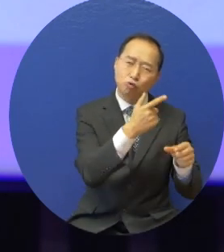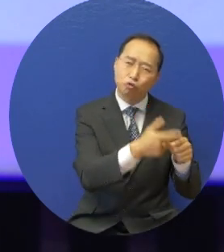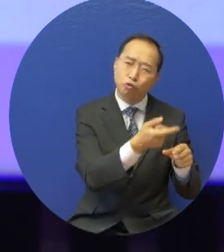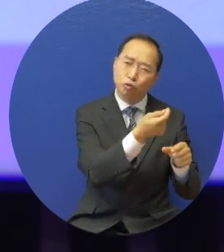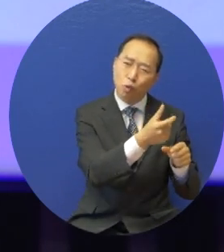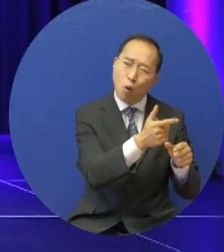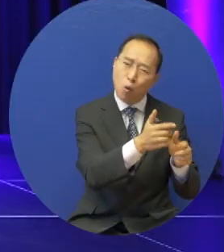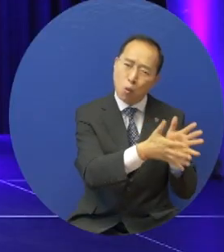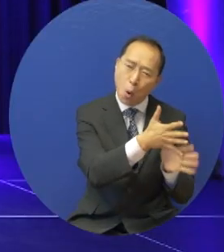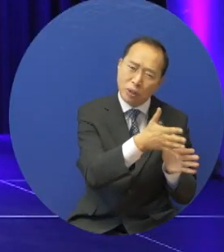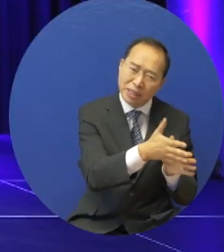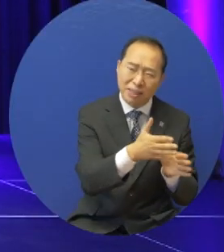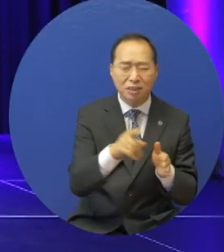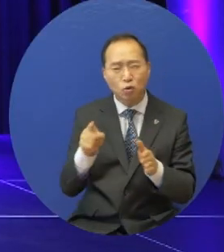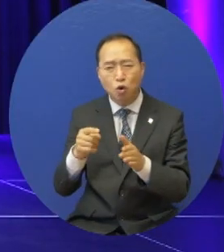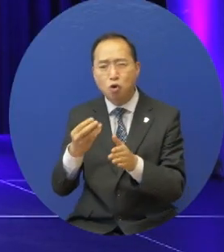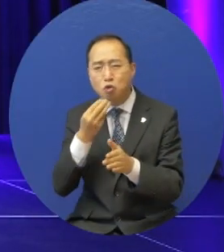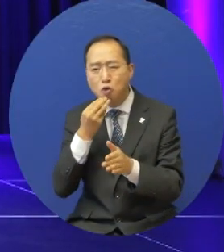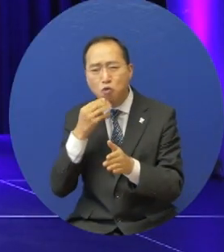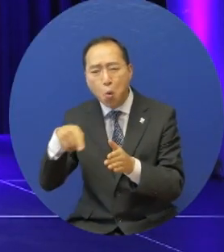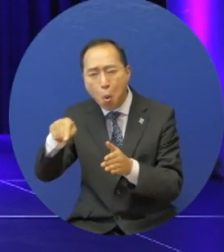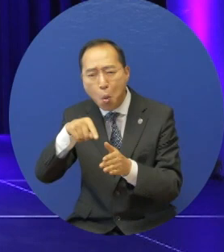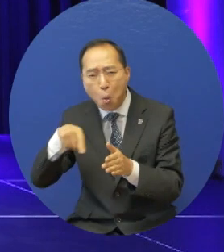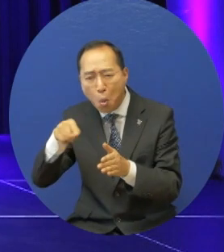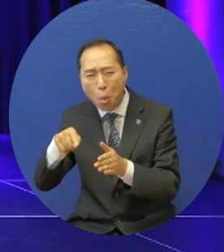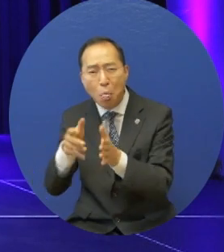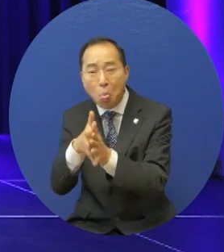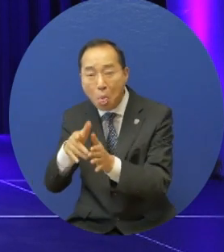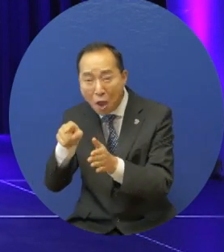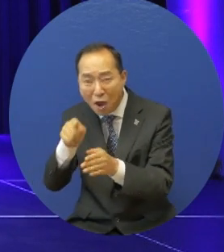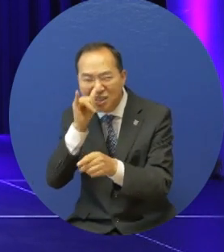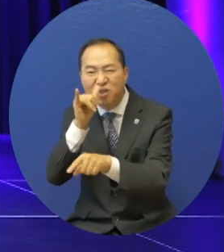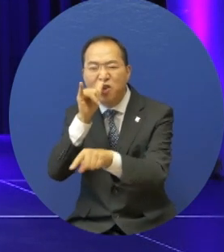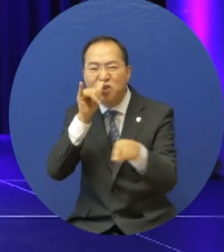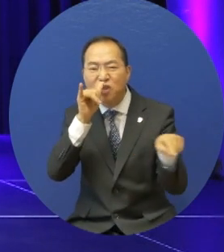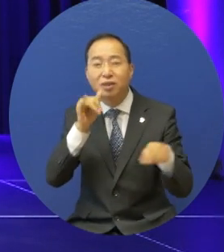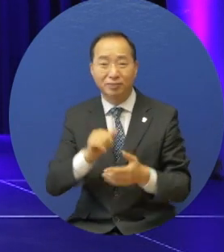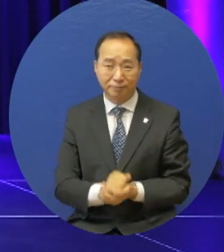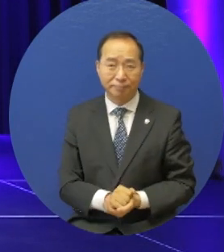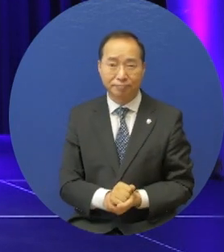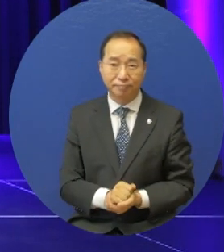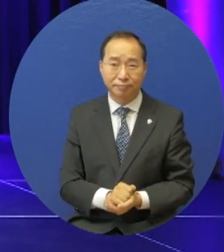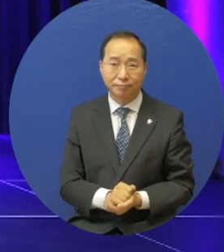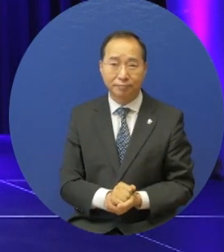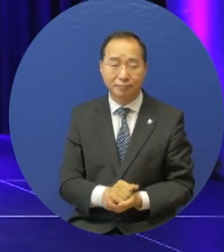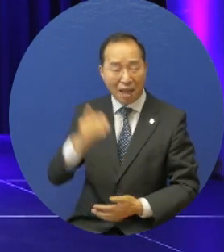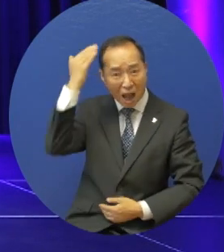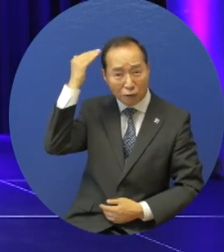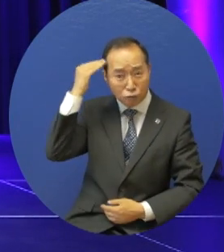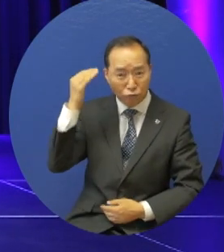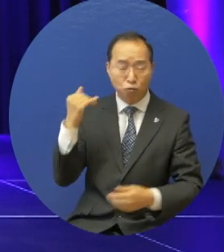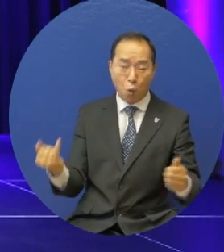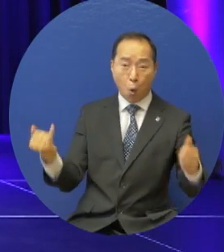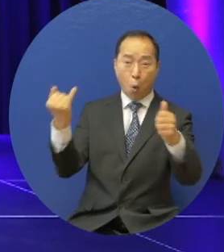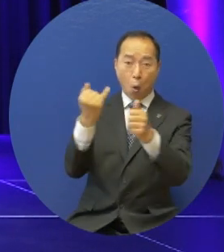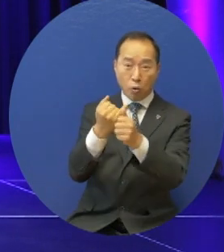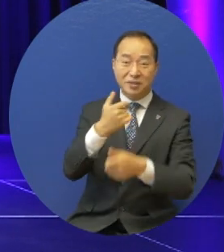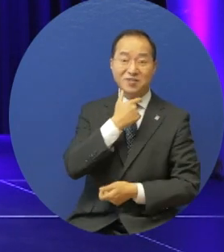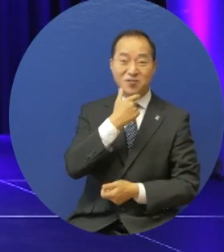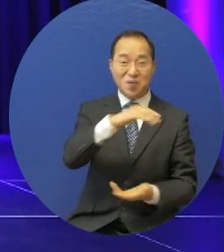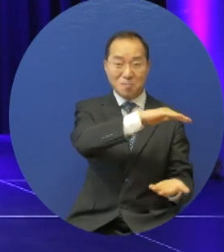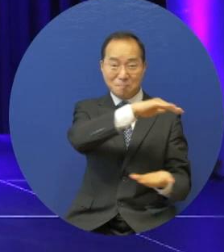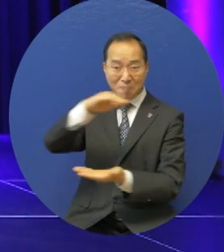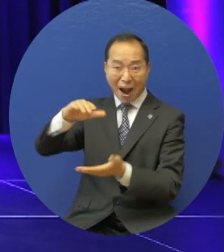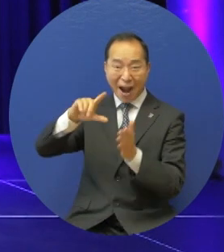놀라운 사실이에요. 그리고 거기에는 직원이 거기에 근무를 하면서 판매를 하기도 하고요. 또 돌아가면서 방문